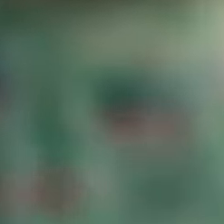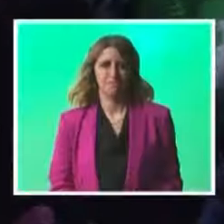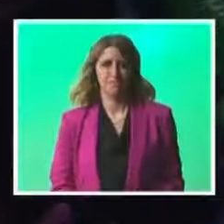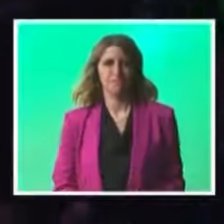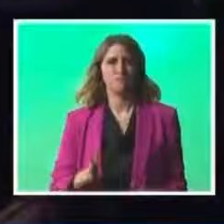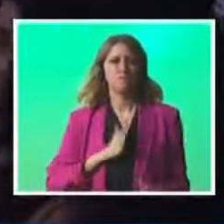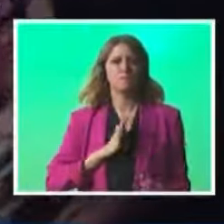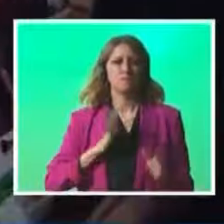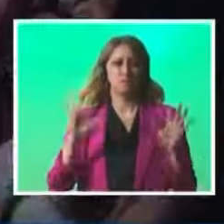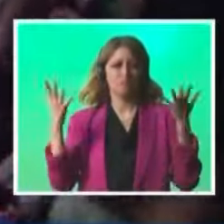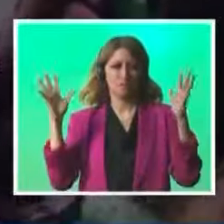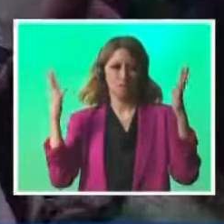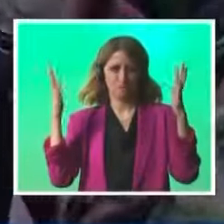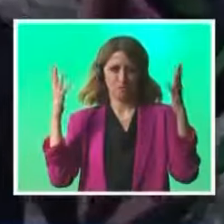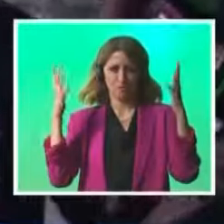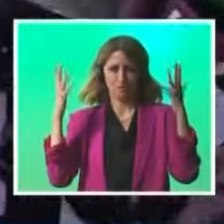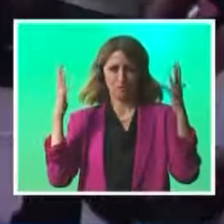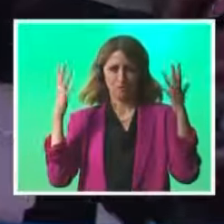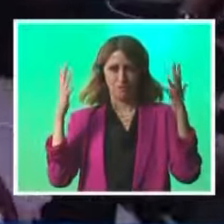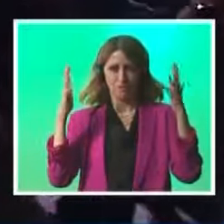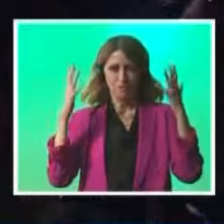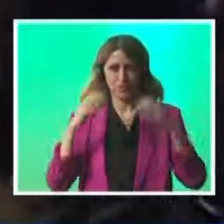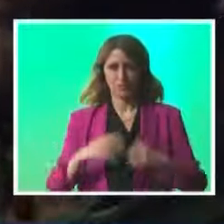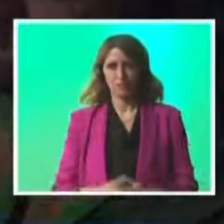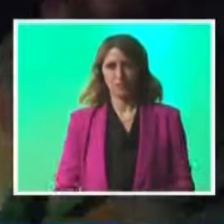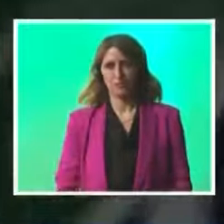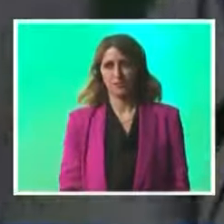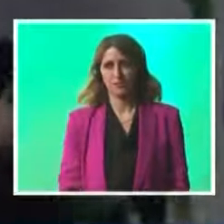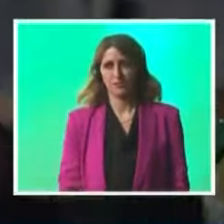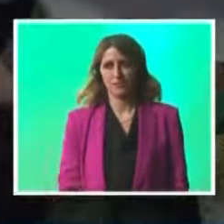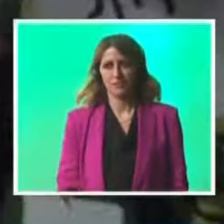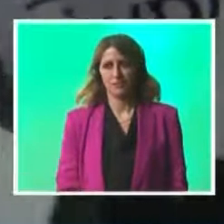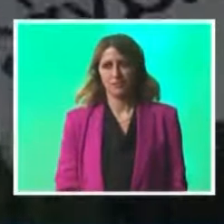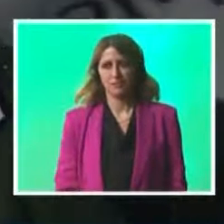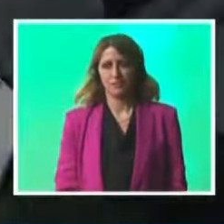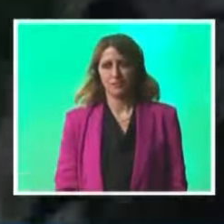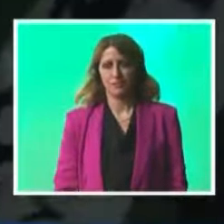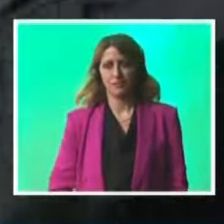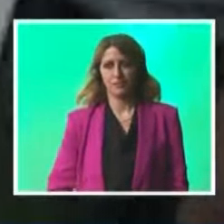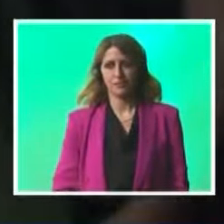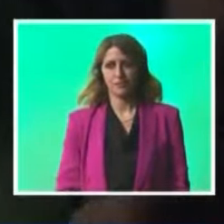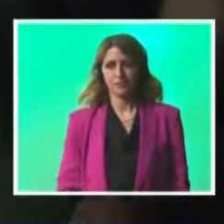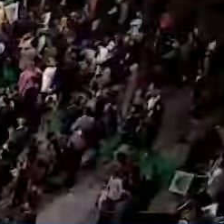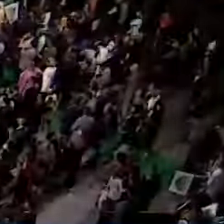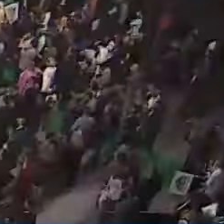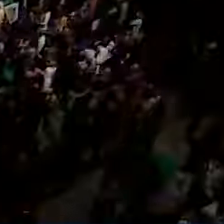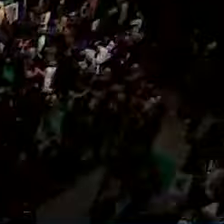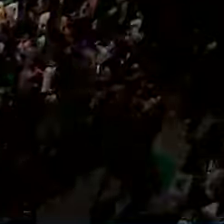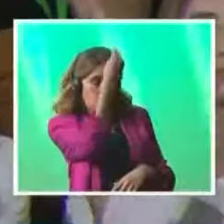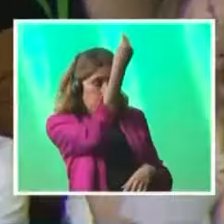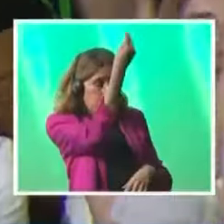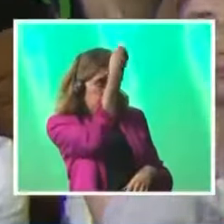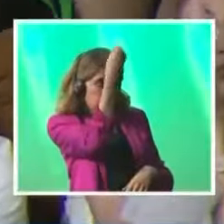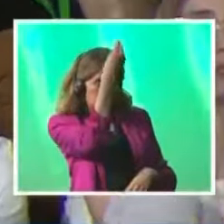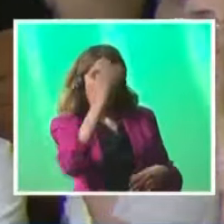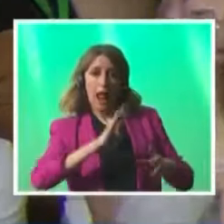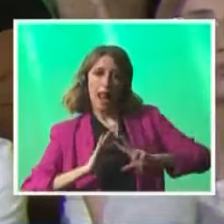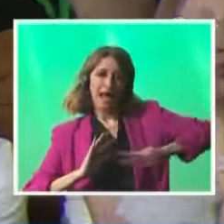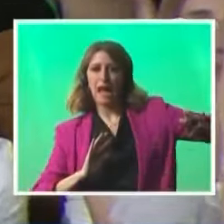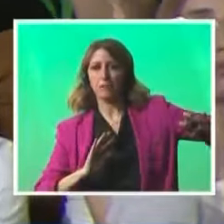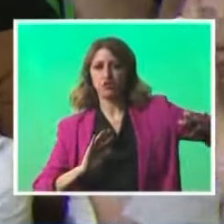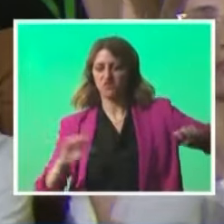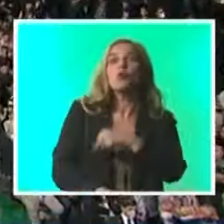Γιαννακοπούλου. Όλοι οφείλουμε να δεσμευτούμε στην ενότητα του ΠΑΣΟΚ. Όλοι μας να δεσμευτούμε ότι όποιος είναι ο